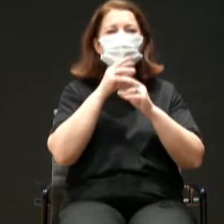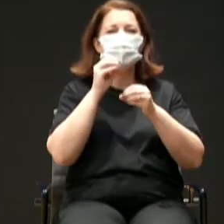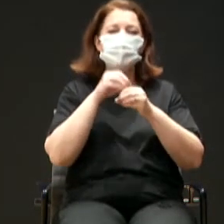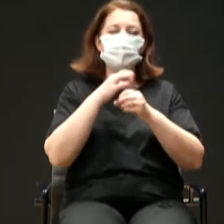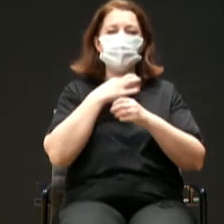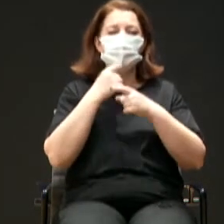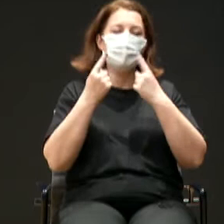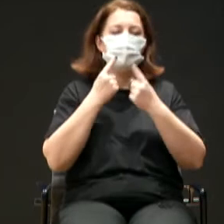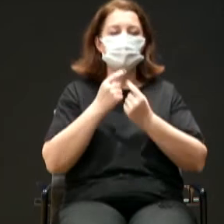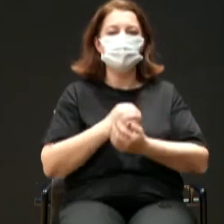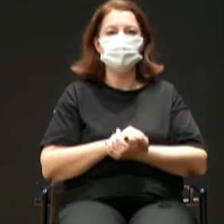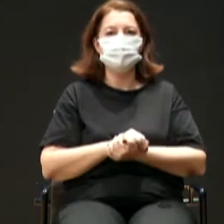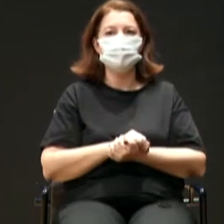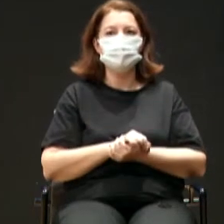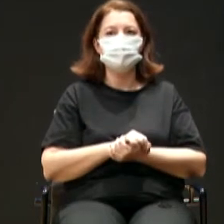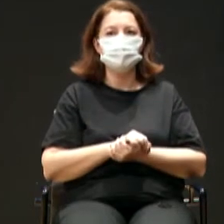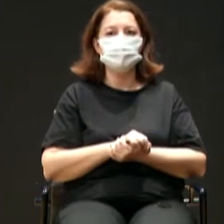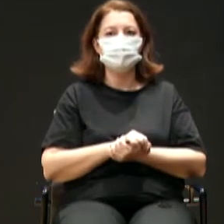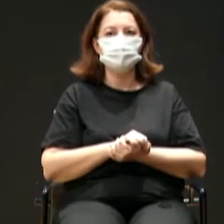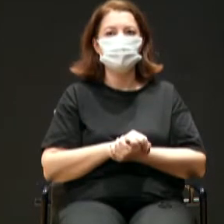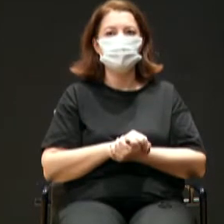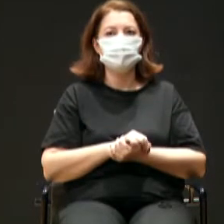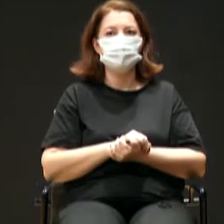lütfen. Arkadaşlar, devam Tahir edebilir Bey. Miyim?